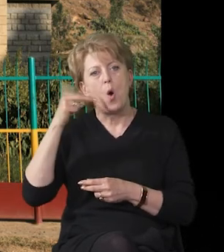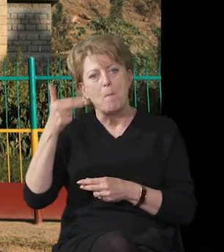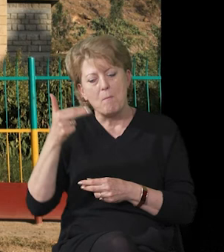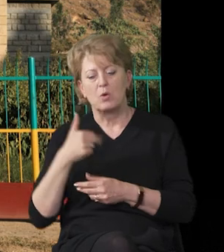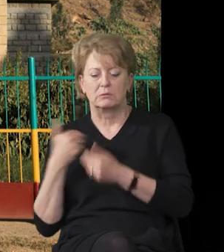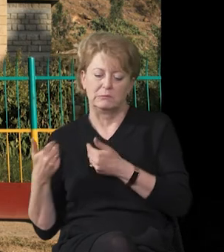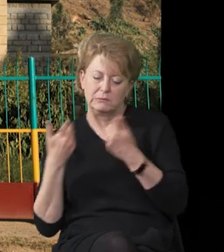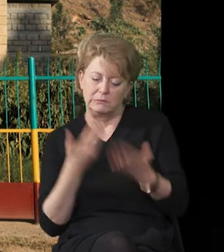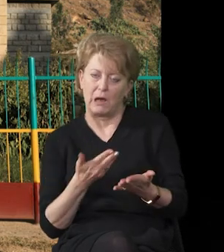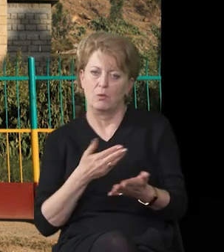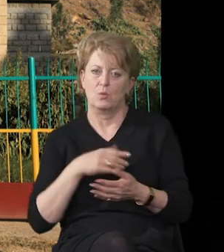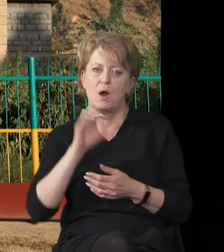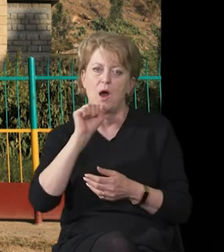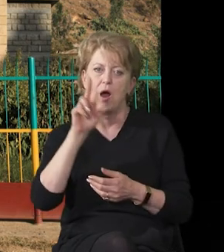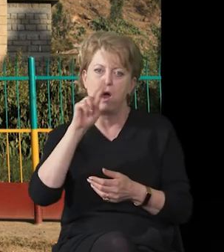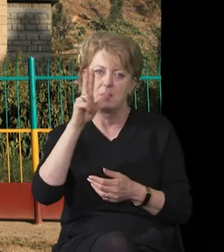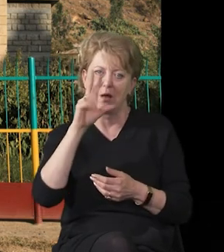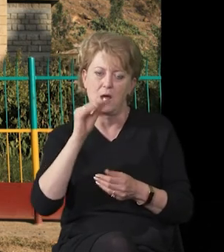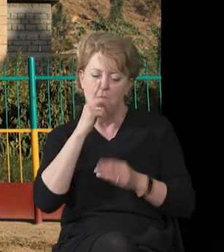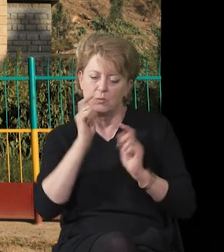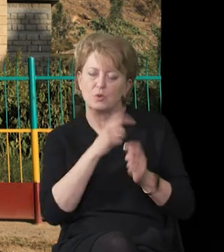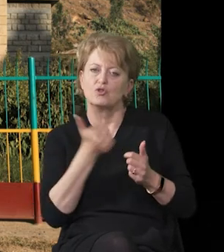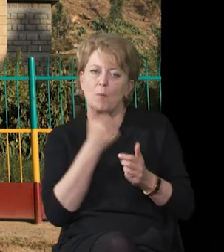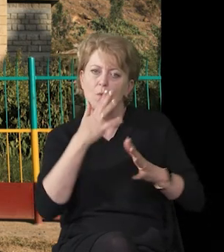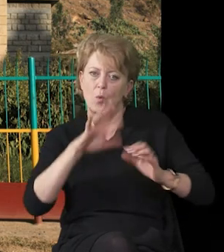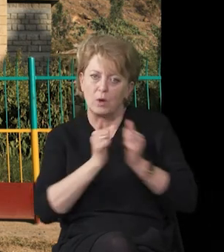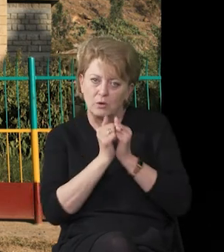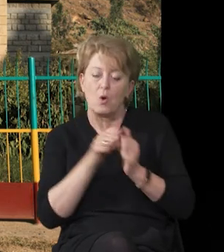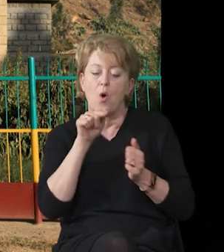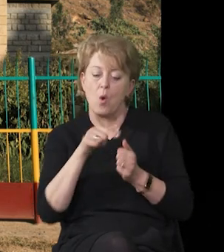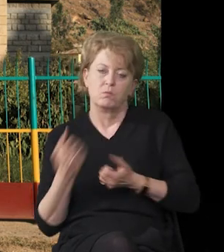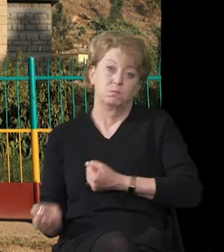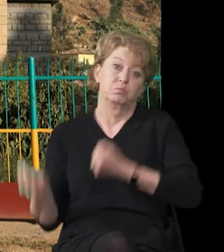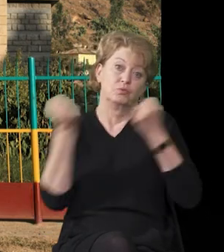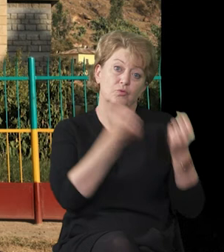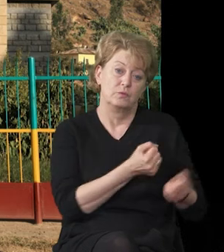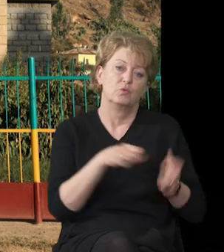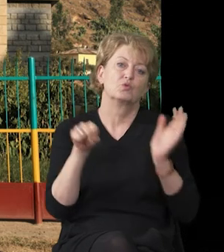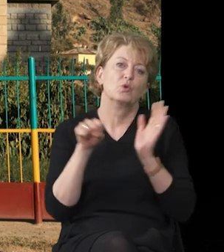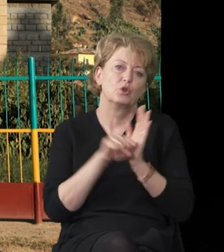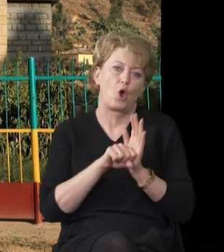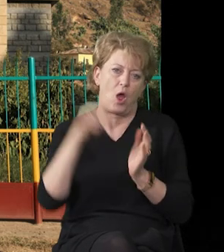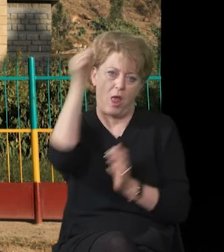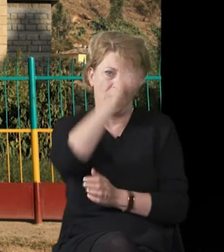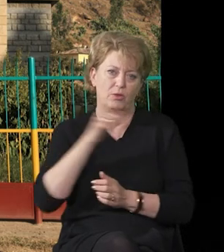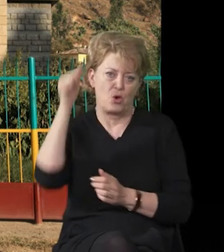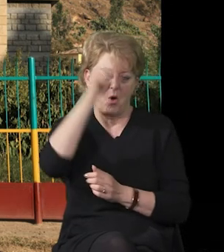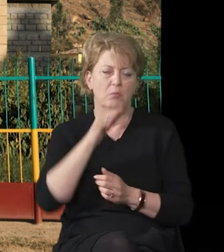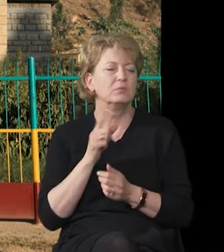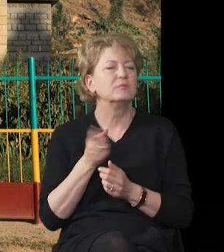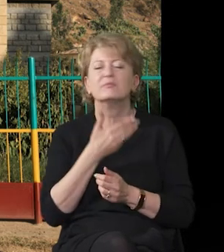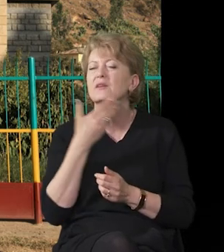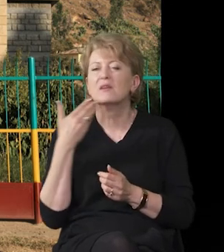aby on ją uratował. I w ten sposób właśnie przywiózł do Etiopii. Nie ma pewności, źródła naukowe tego